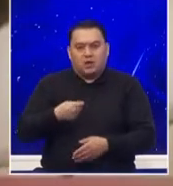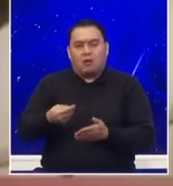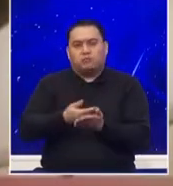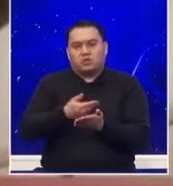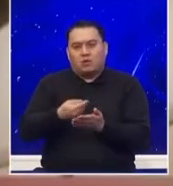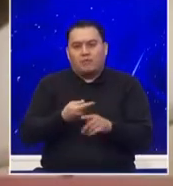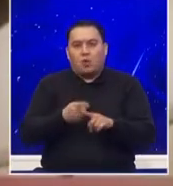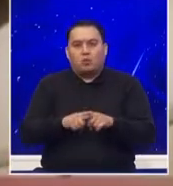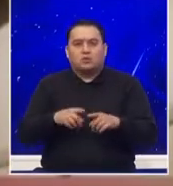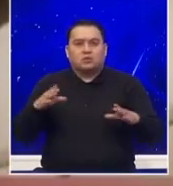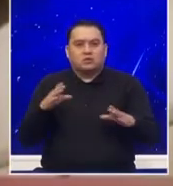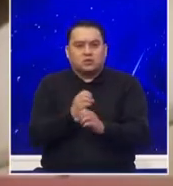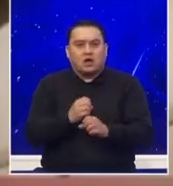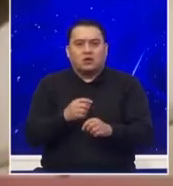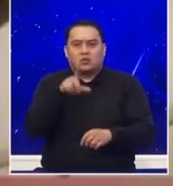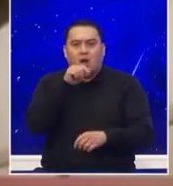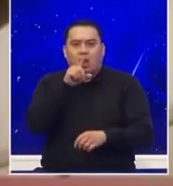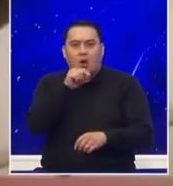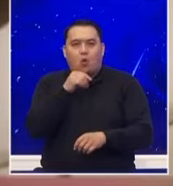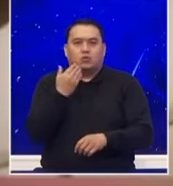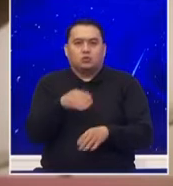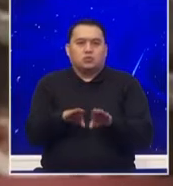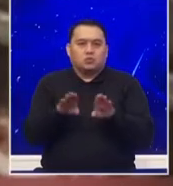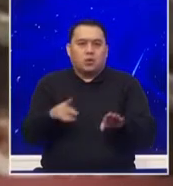фабрикалар тауық санын азайтуға мәжбүр. Көгер ЛТ-ді да